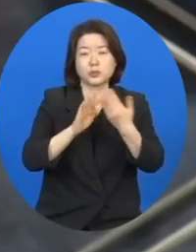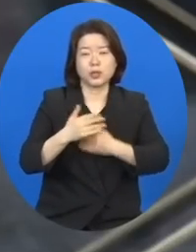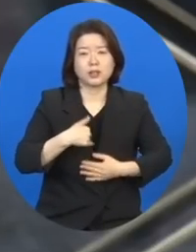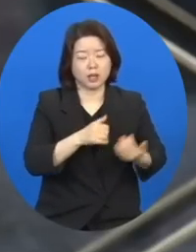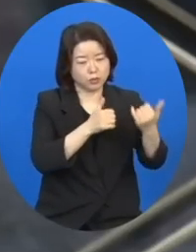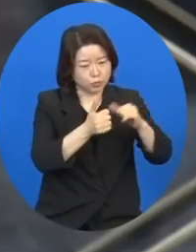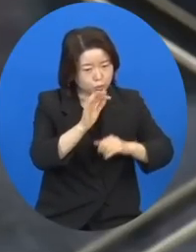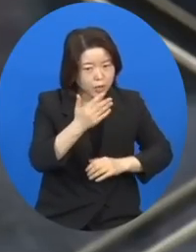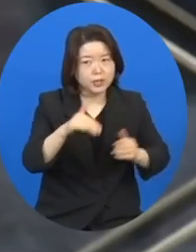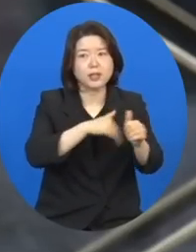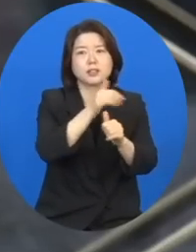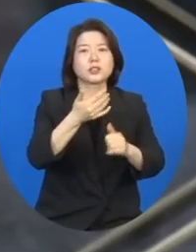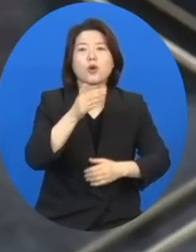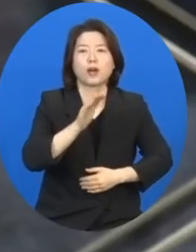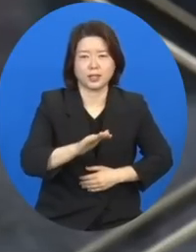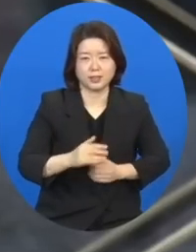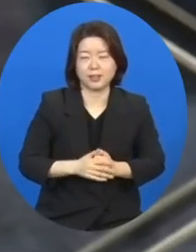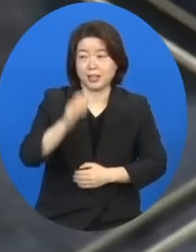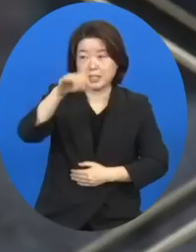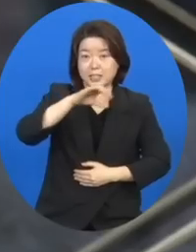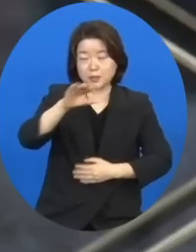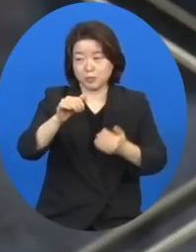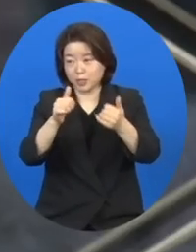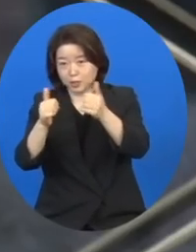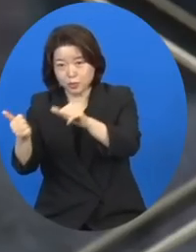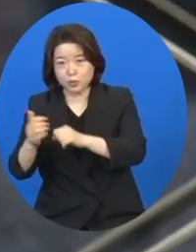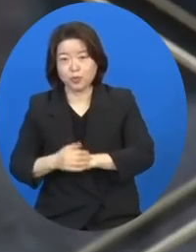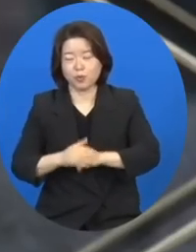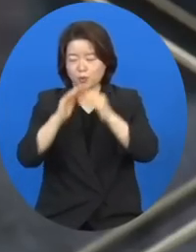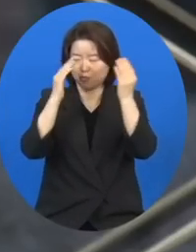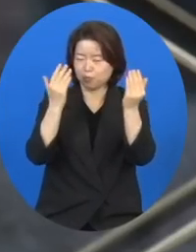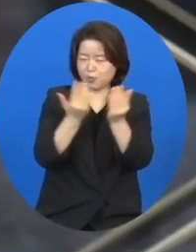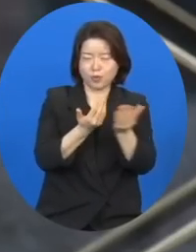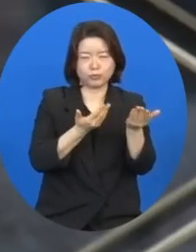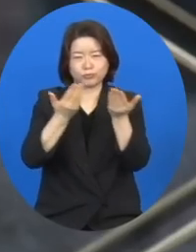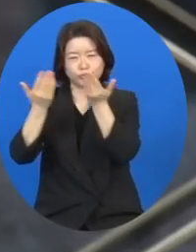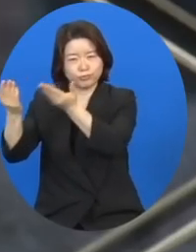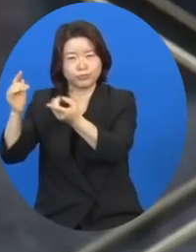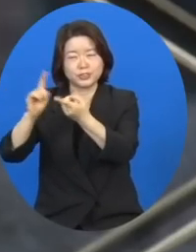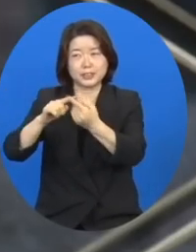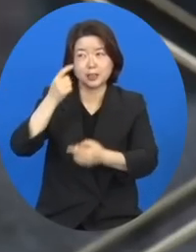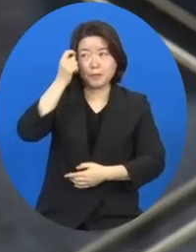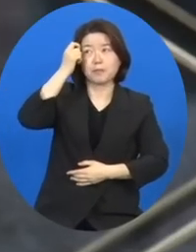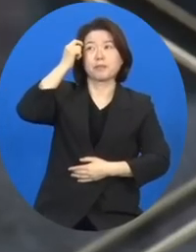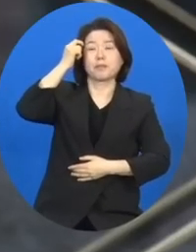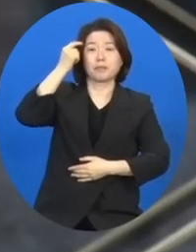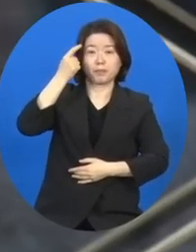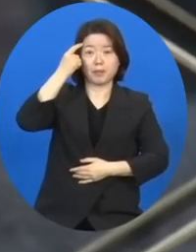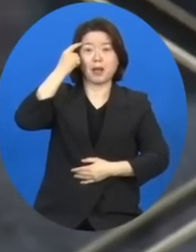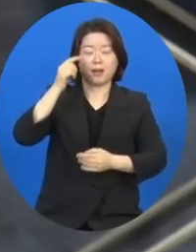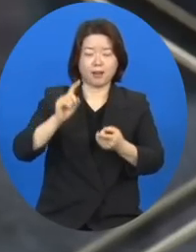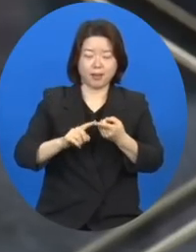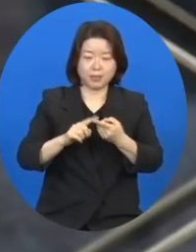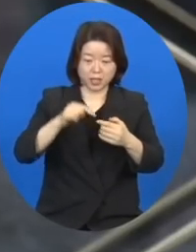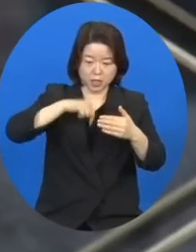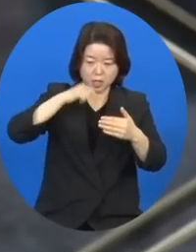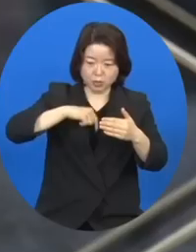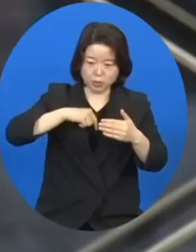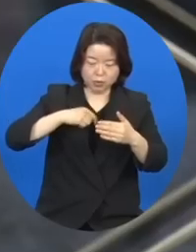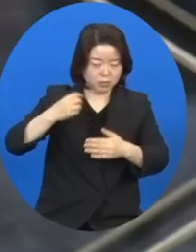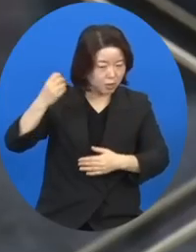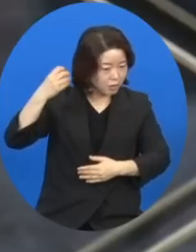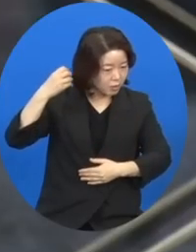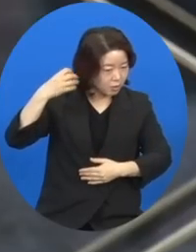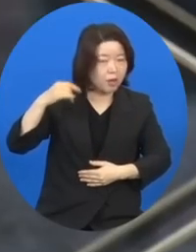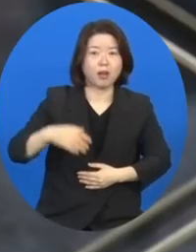주님이 저를 위해서 십자가에서 죽으시고 전부를 내어주셨다는 것이 깨달아지면서 저에게 하나의 음성이 내면에서 들렸습니다.